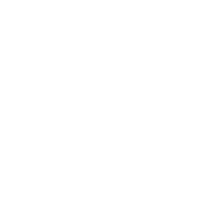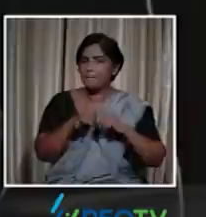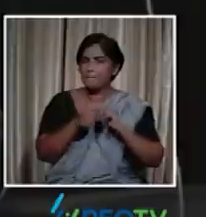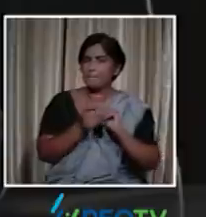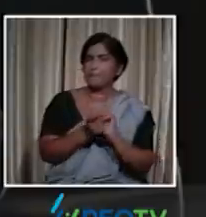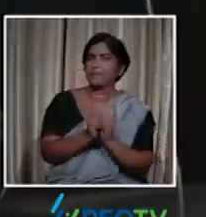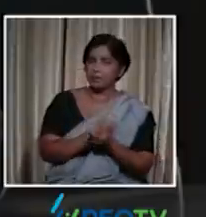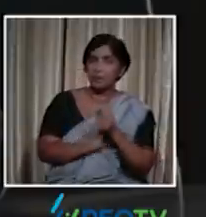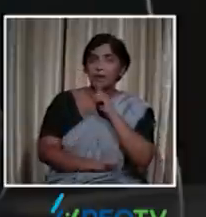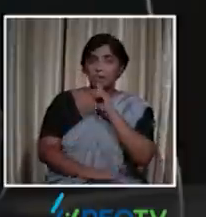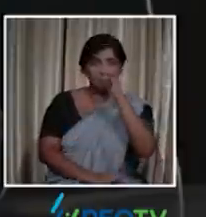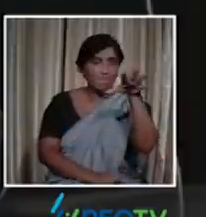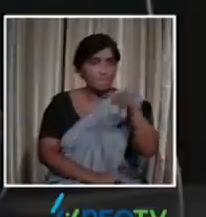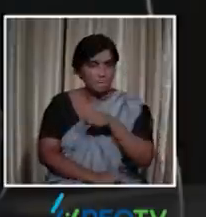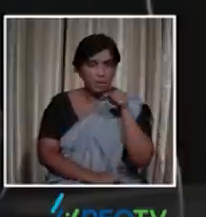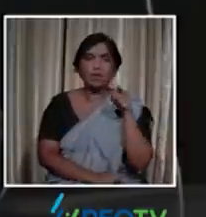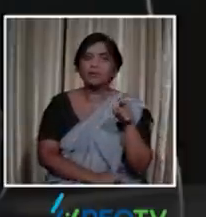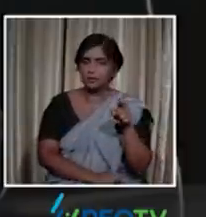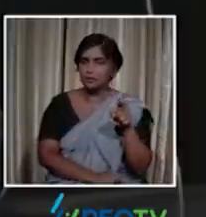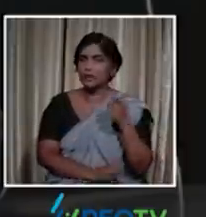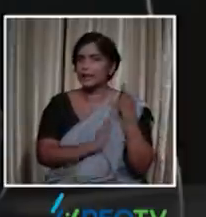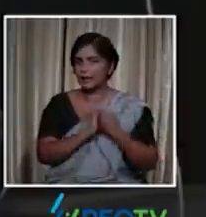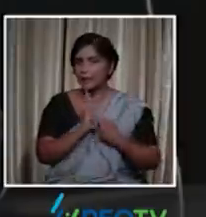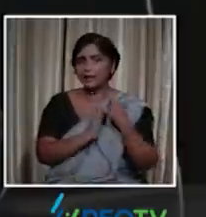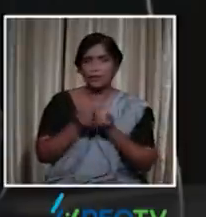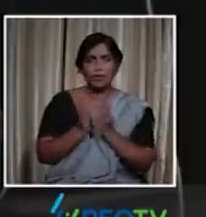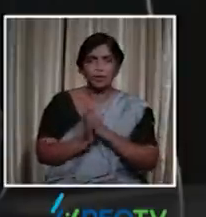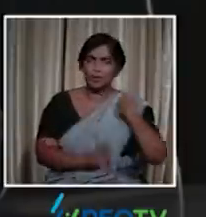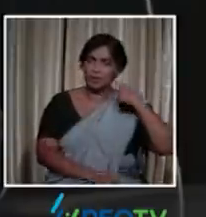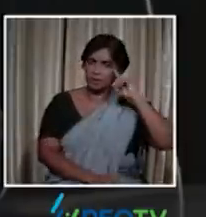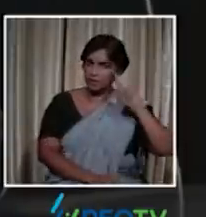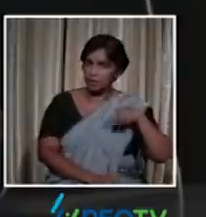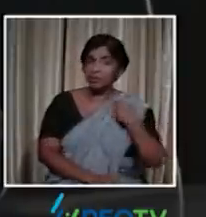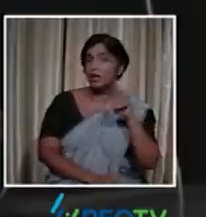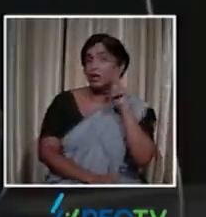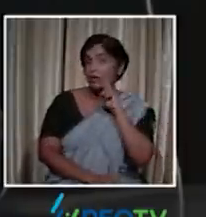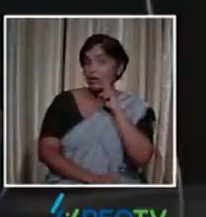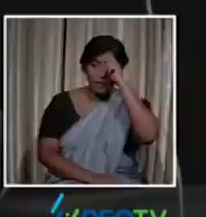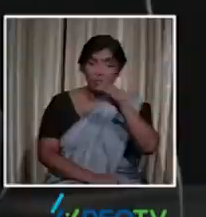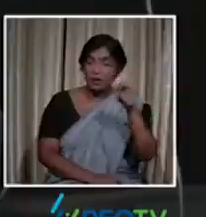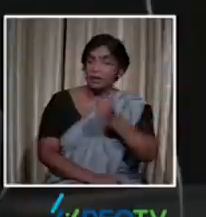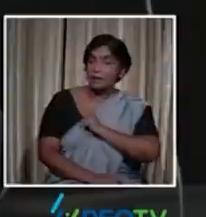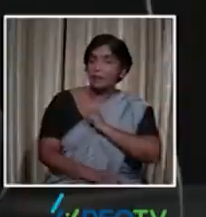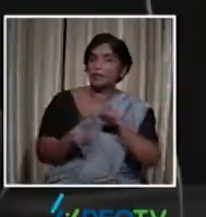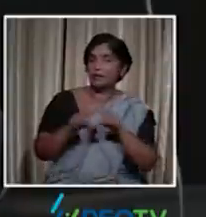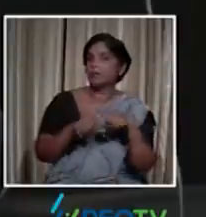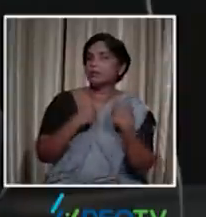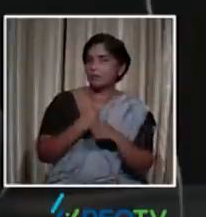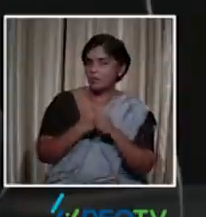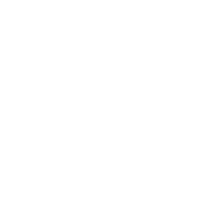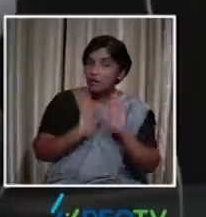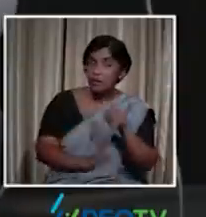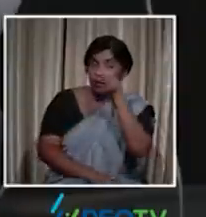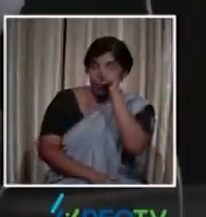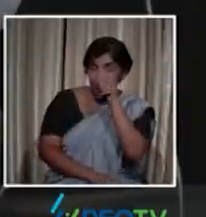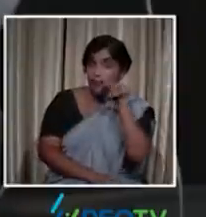ගහන්න කතානායකතුමාත් පාවිච්චි කරලා මේ ස්ථාවර නියෝග Tamanට ඕනේ විදියට. හුදෙක රනිල් වික්‍රමසිංහ මහත්තයාට ඕනේ විදියට. හදාගන්න යම් උත්සාහයක දෙක කරන්න